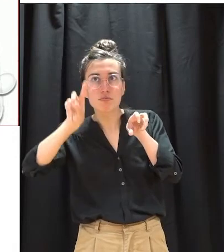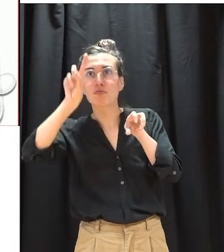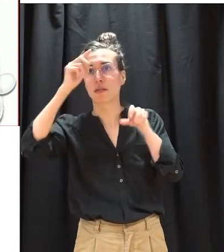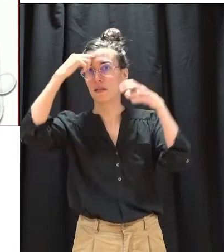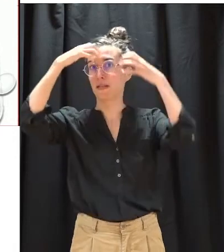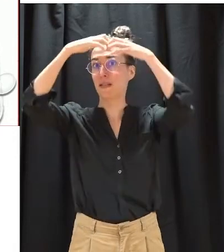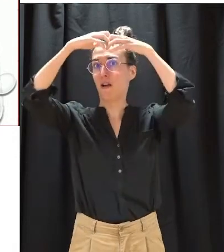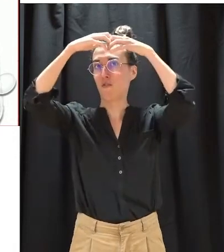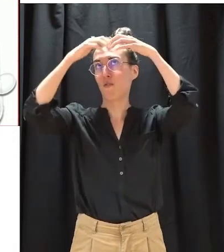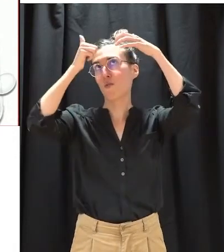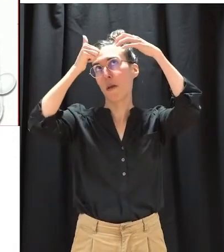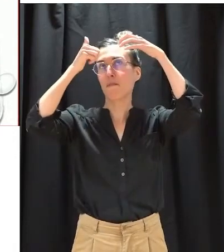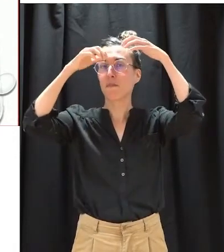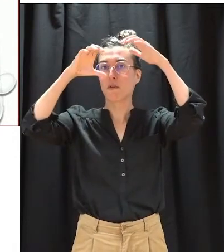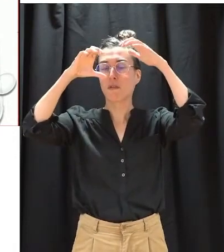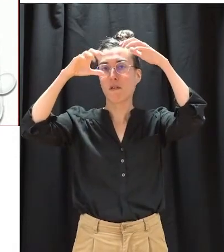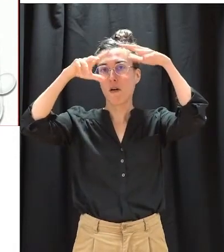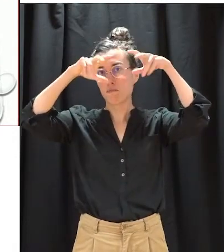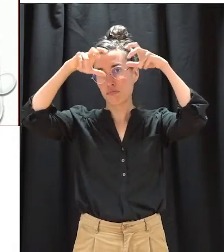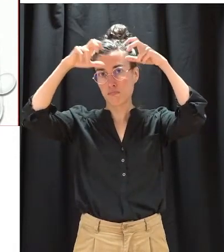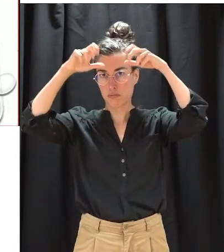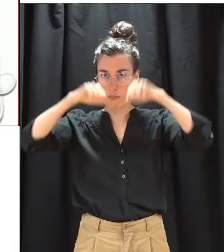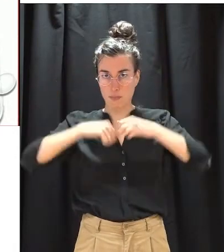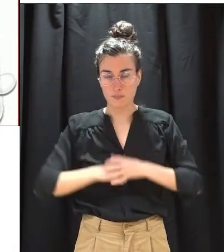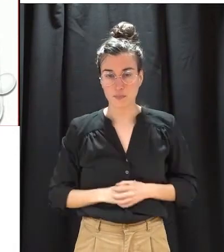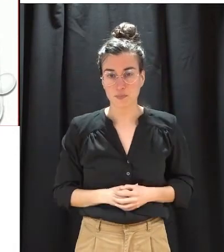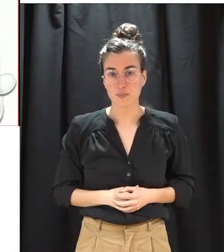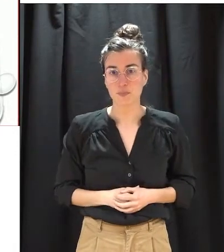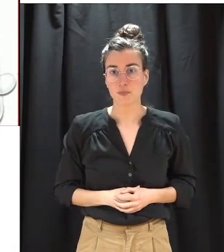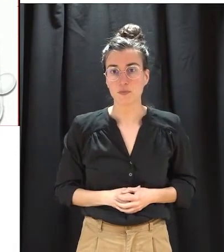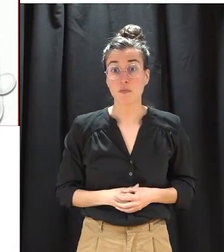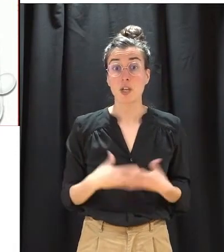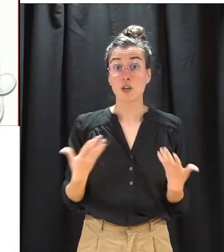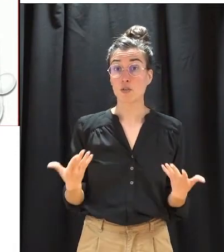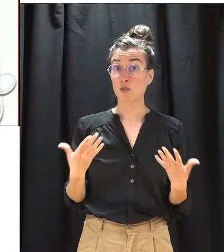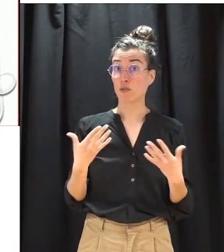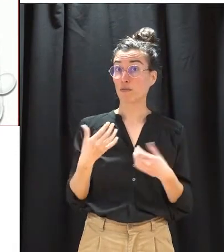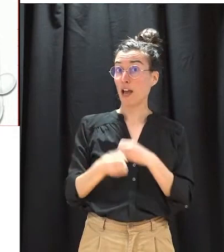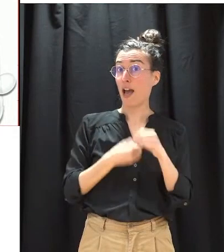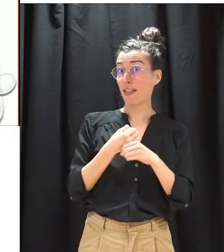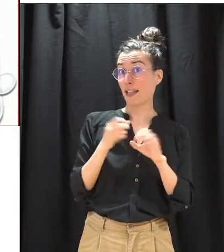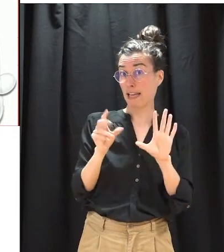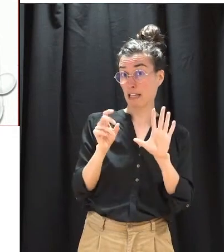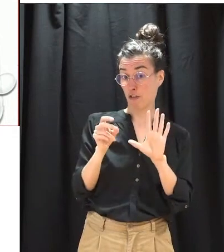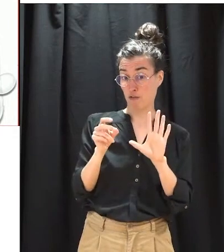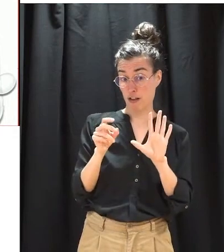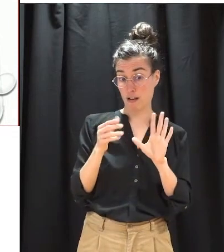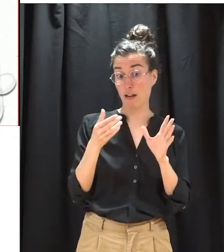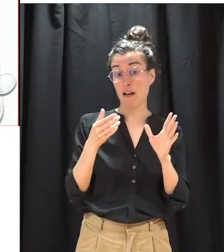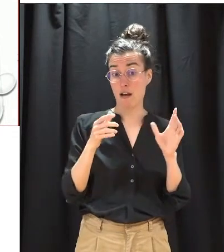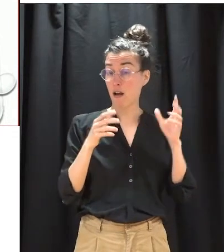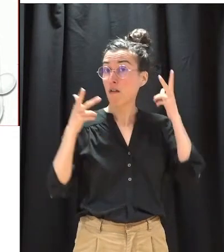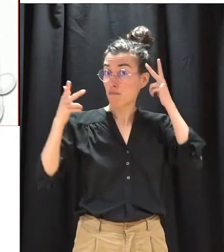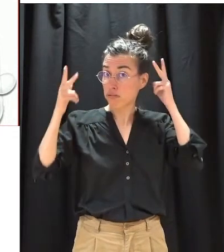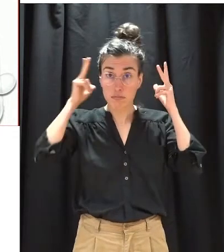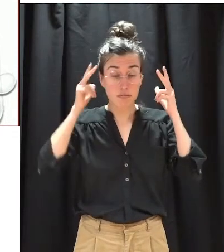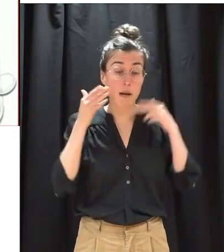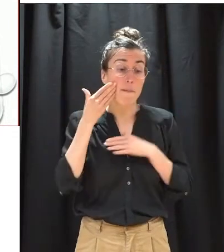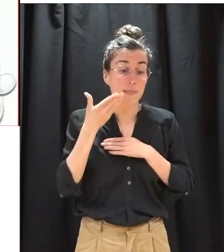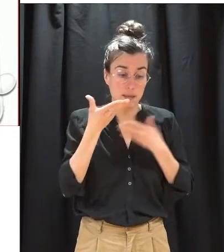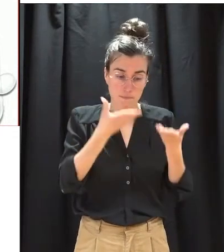Donc, depuis les années 80, c'est une technique qui est pratiquée donc, auprès d'enfants sourds profonds, c'est-à-dire la plupart du